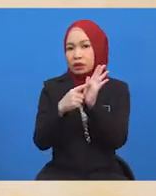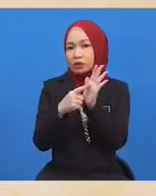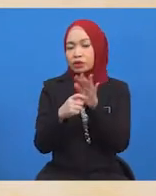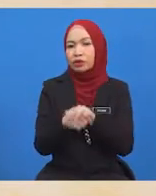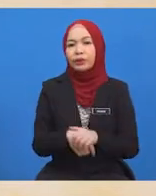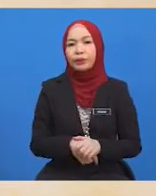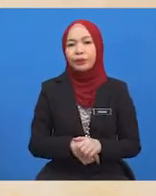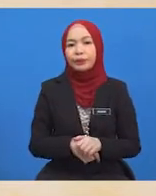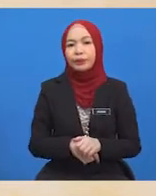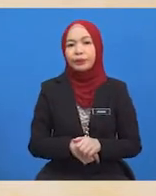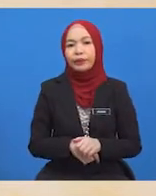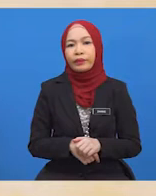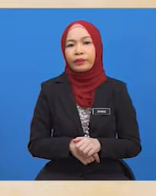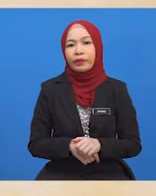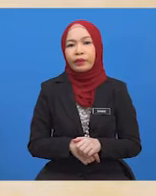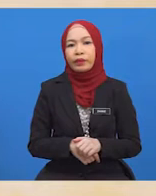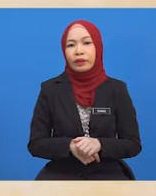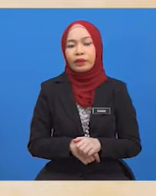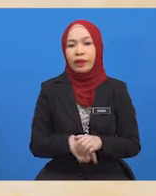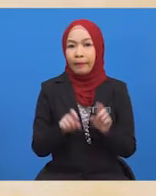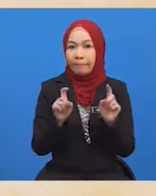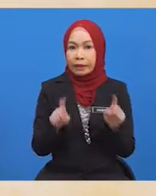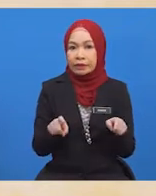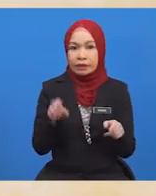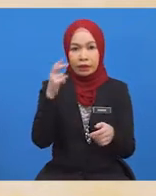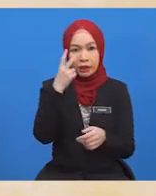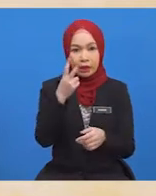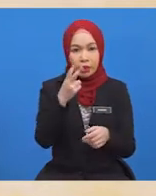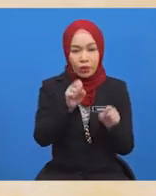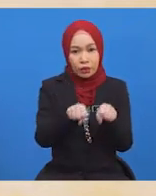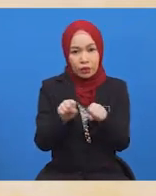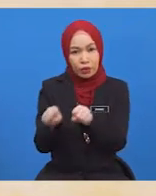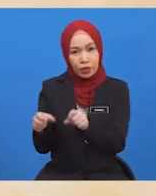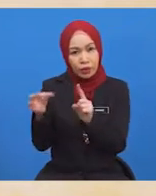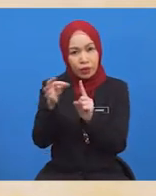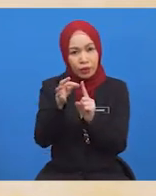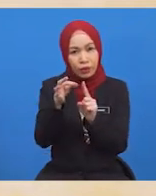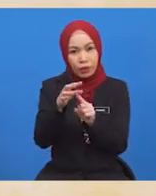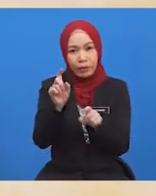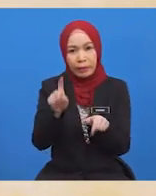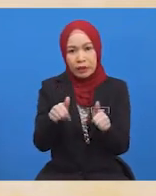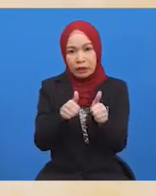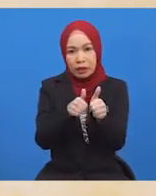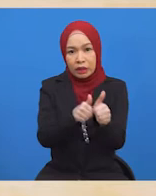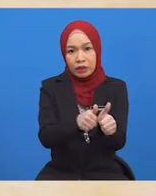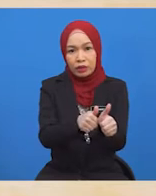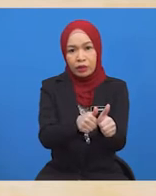Murid-murid, sila pastikan susunan huruf adalah mengikut arah